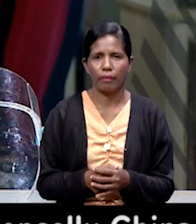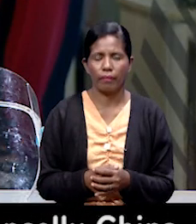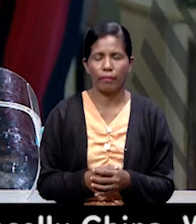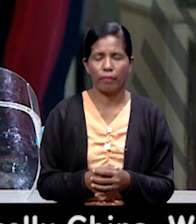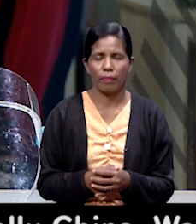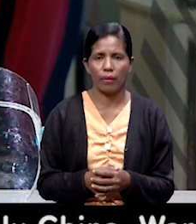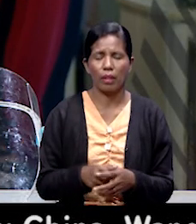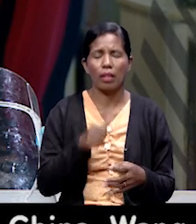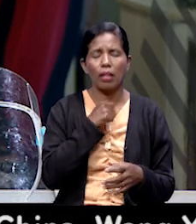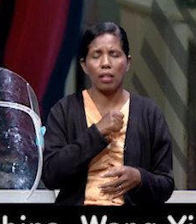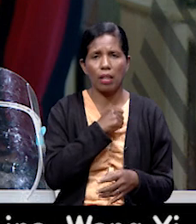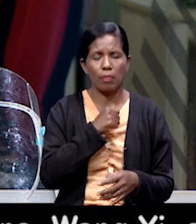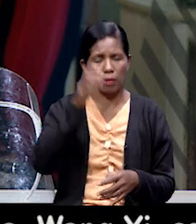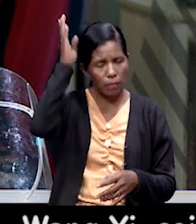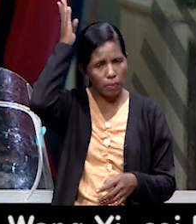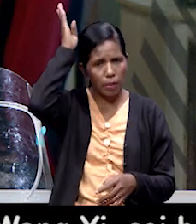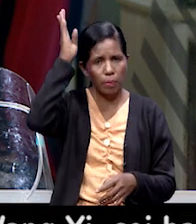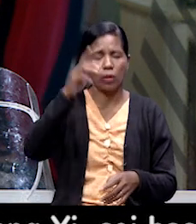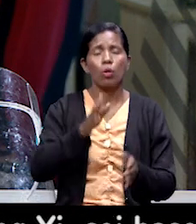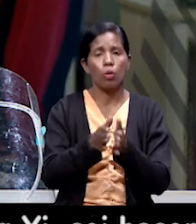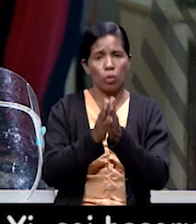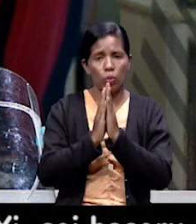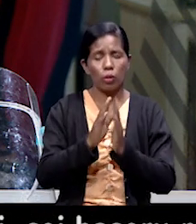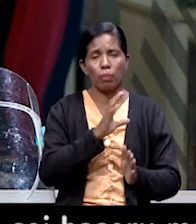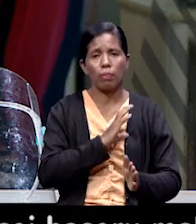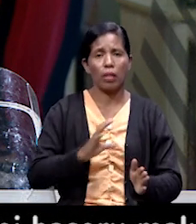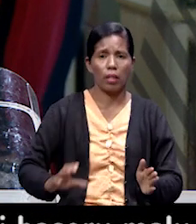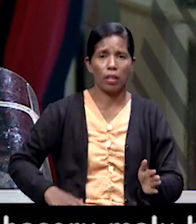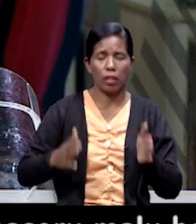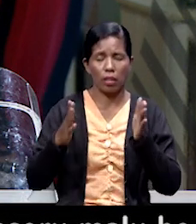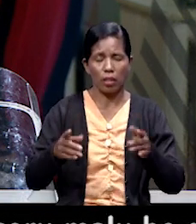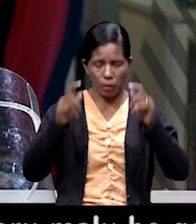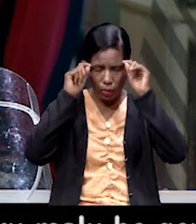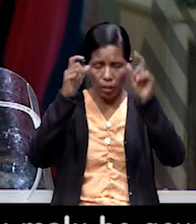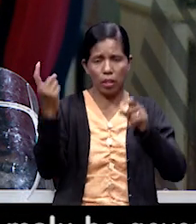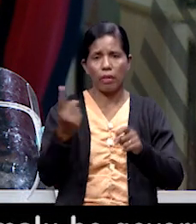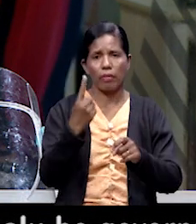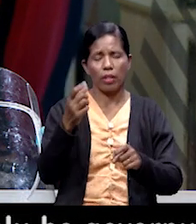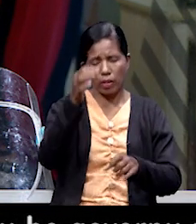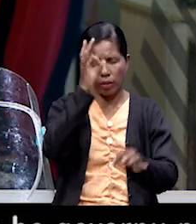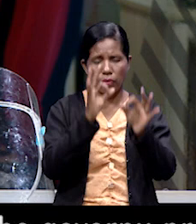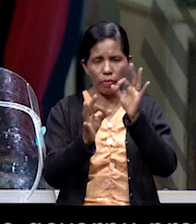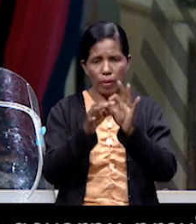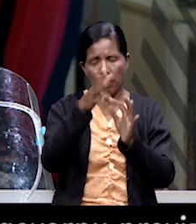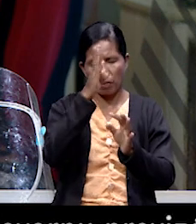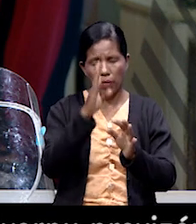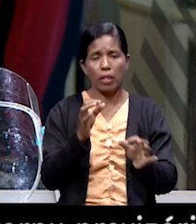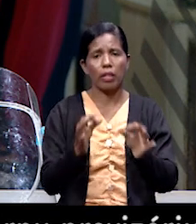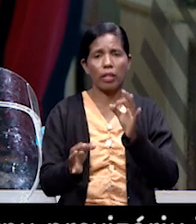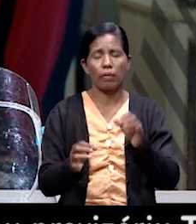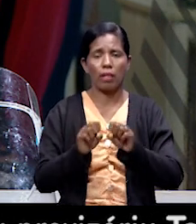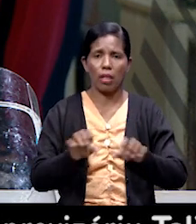Dëmë Virgjiliu Karumre Silveshti Behu, Sus Sirani Timor Leshti, atu në fatin të vjerë Maromak, Mashke Lakon Bispu, Diocezi